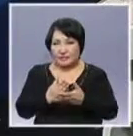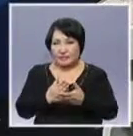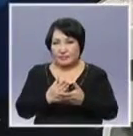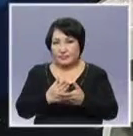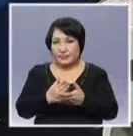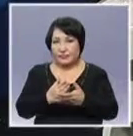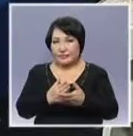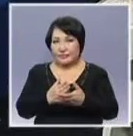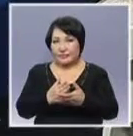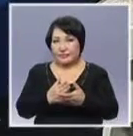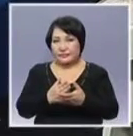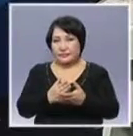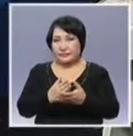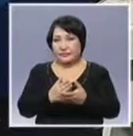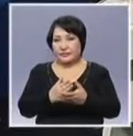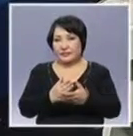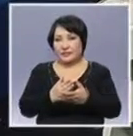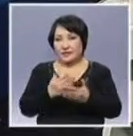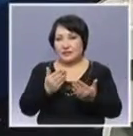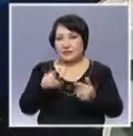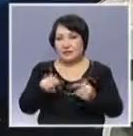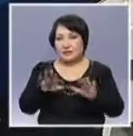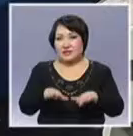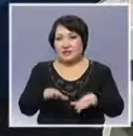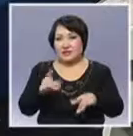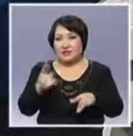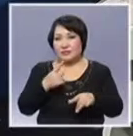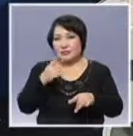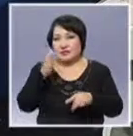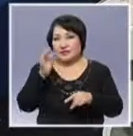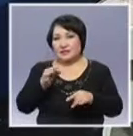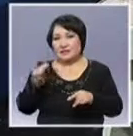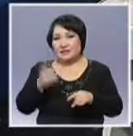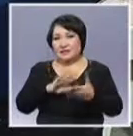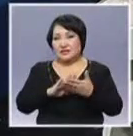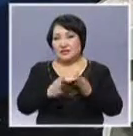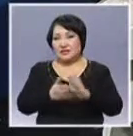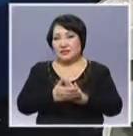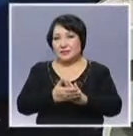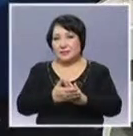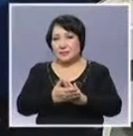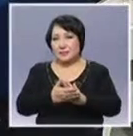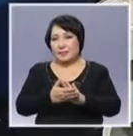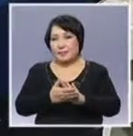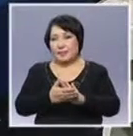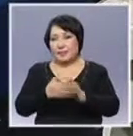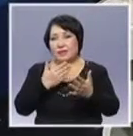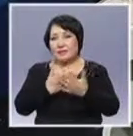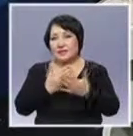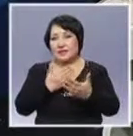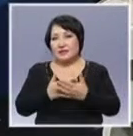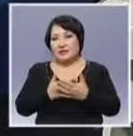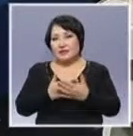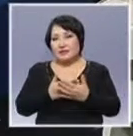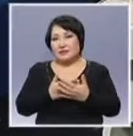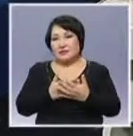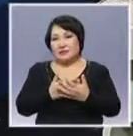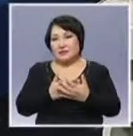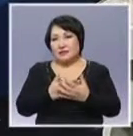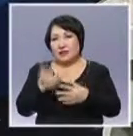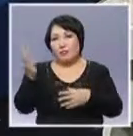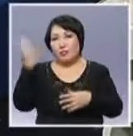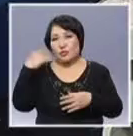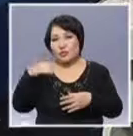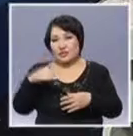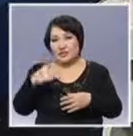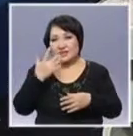Енді бұл жерде тағы бір айта кететін жай, енді мысалы, бұрын